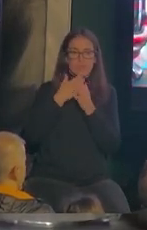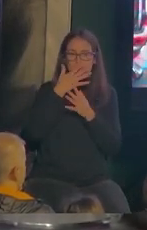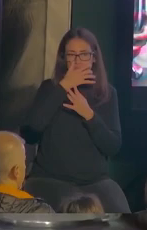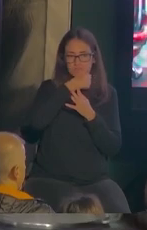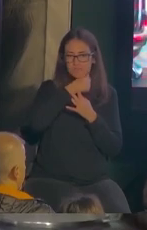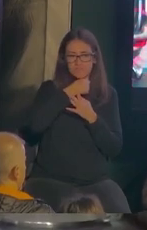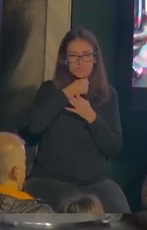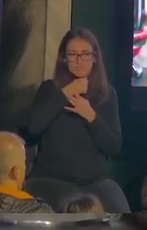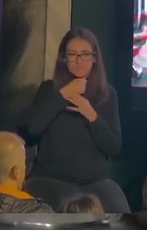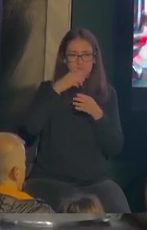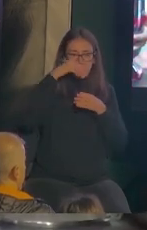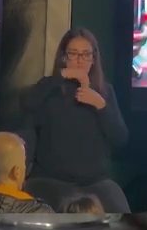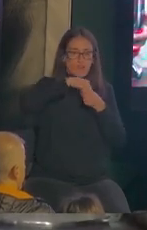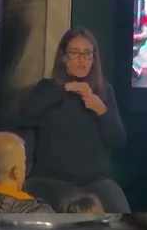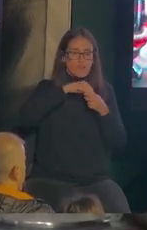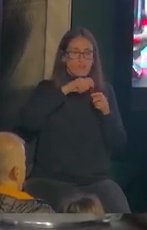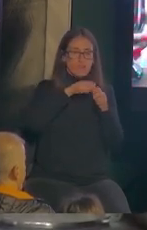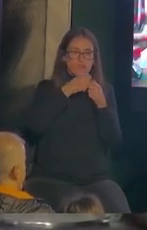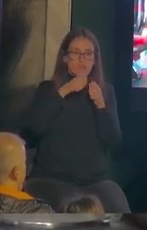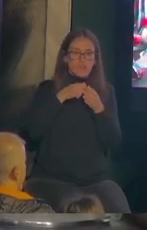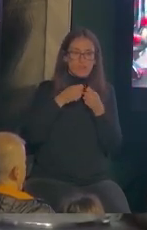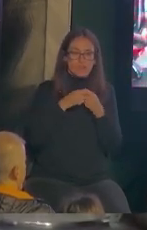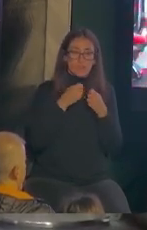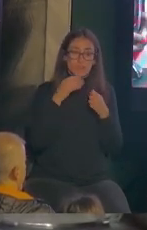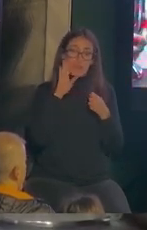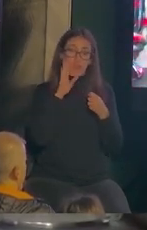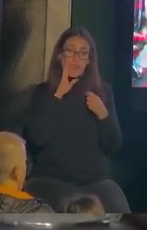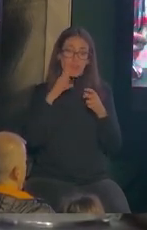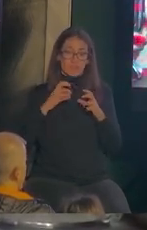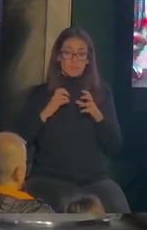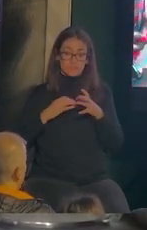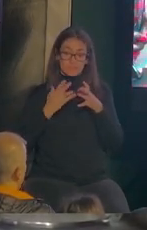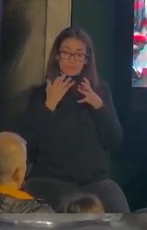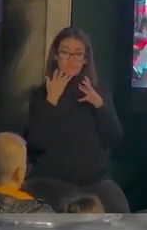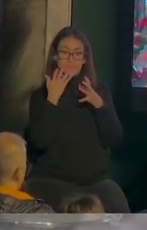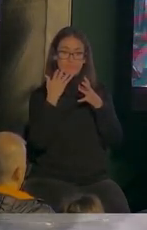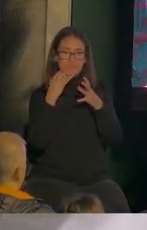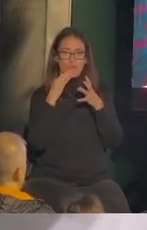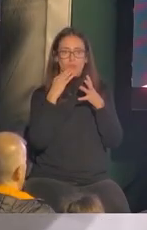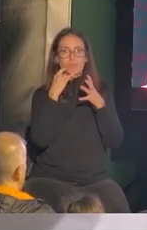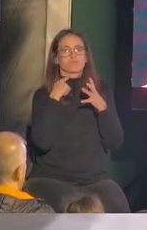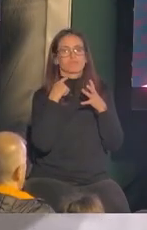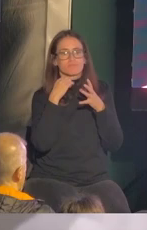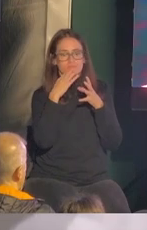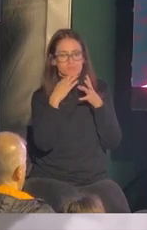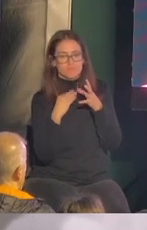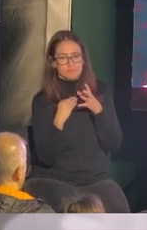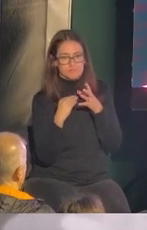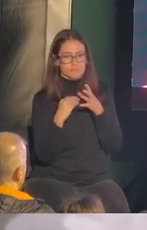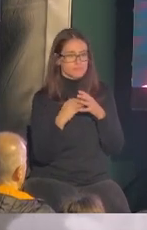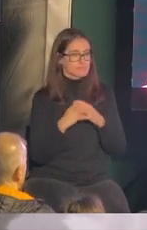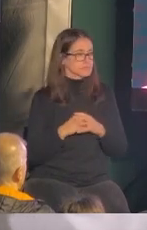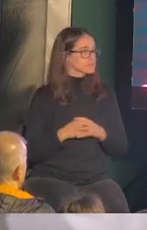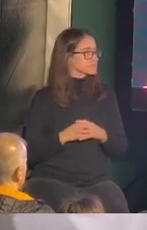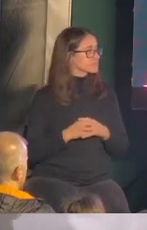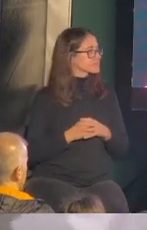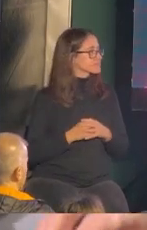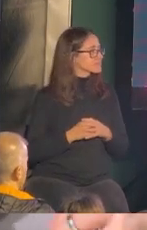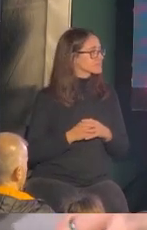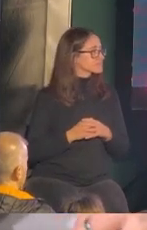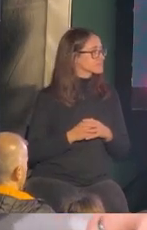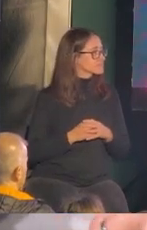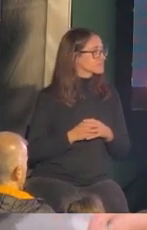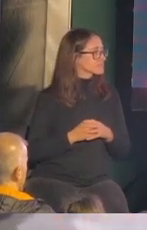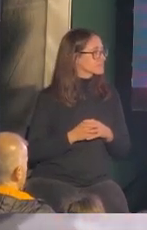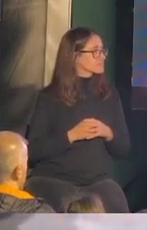desfaríem tota la bombolla que hem aconseguit. Va, el mateix, s'ha d'aixecar una mica. Vaig amb quantitats